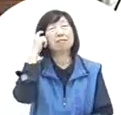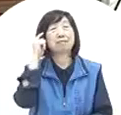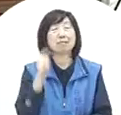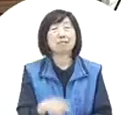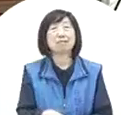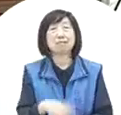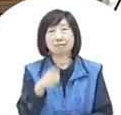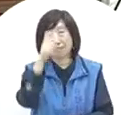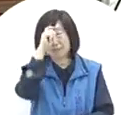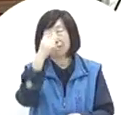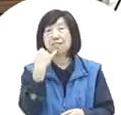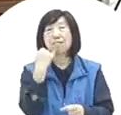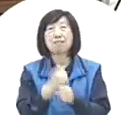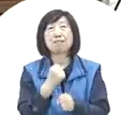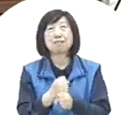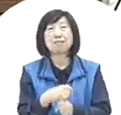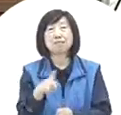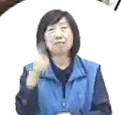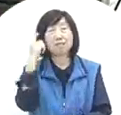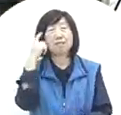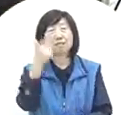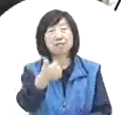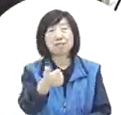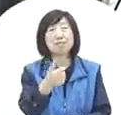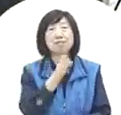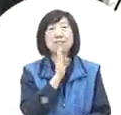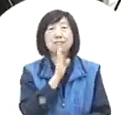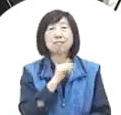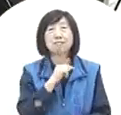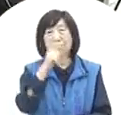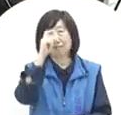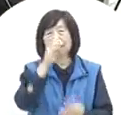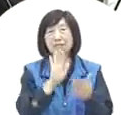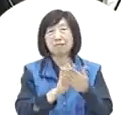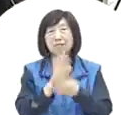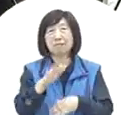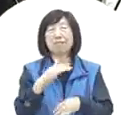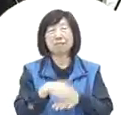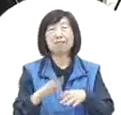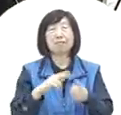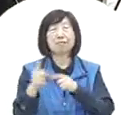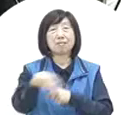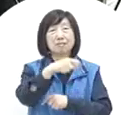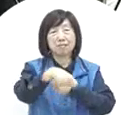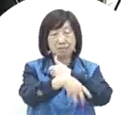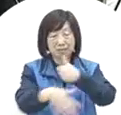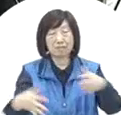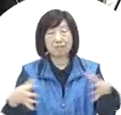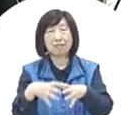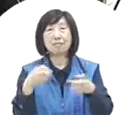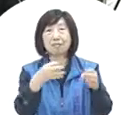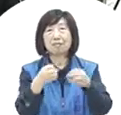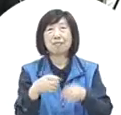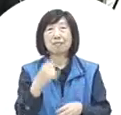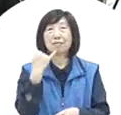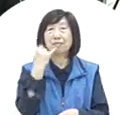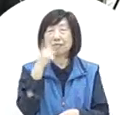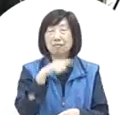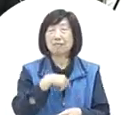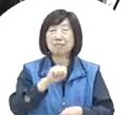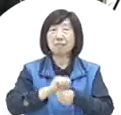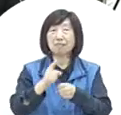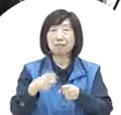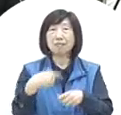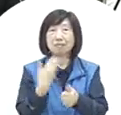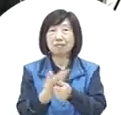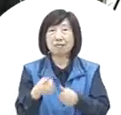可以落实未来。 这个想法蛮好的。 我会来逐一的来跟各局出来讨论有没有机会。第二个，我希望再增加一个对象，也